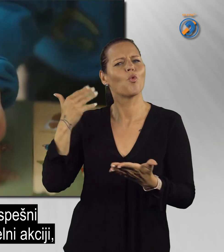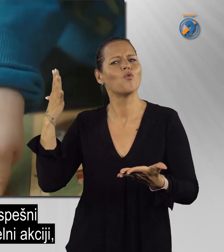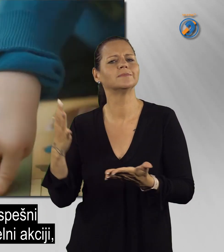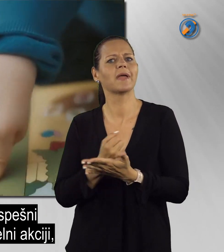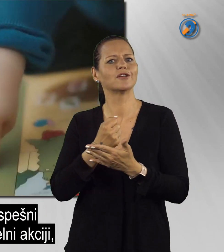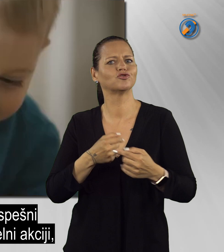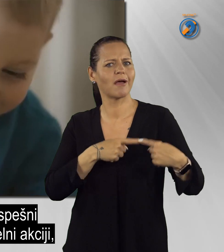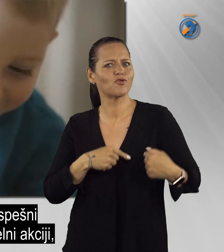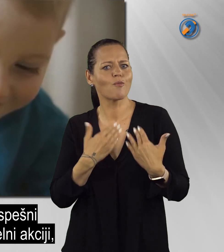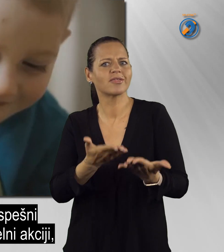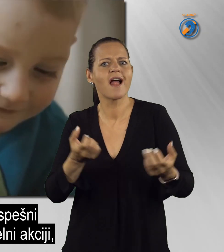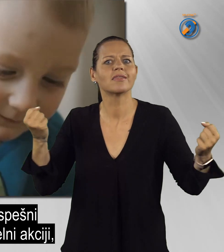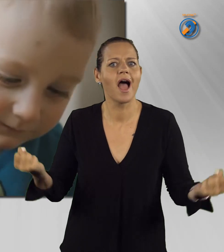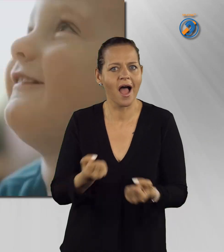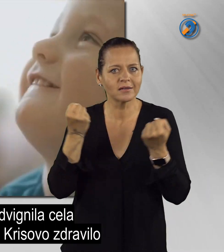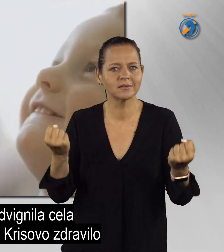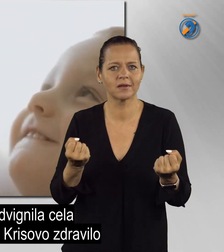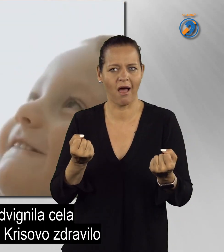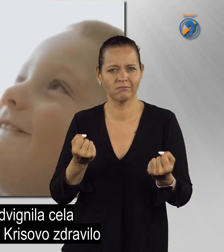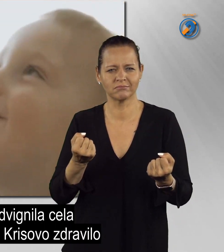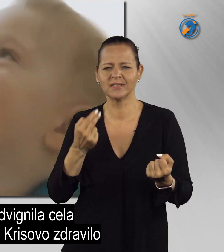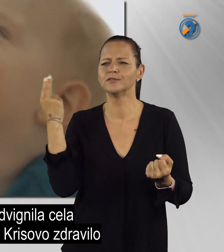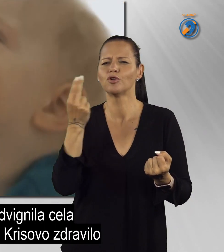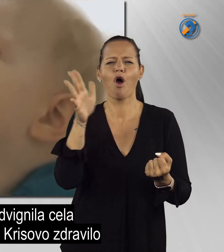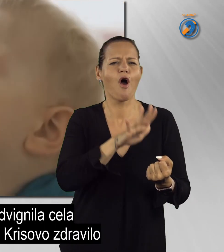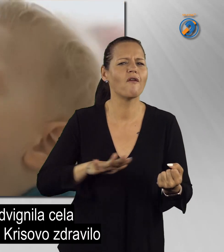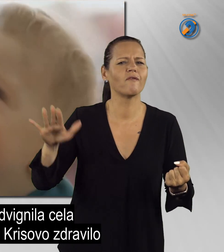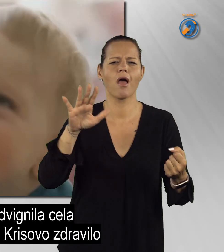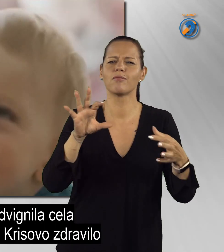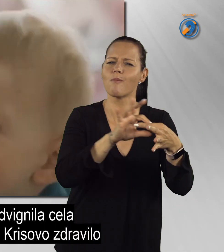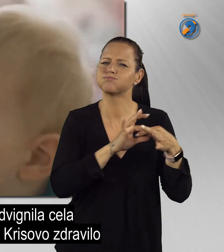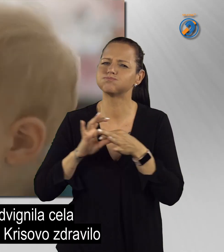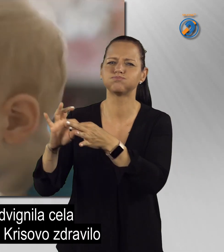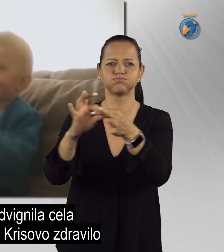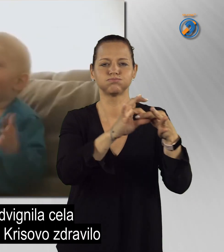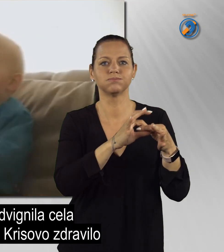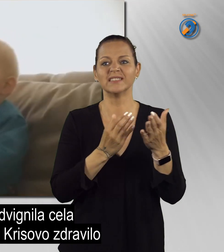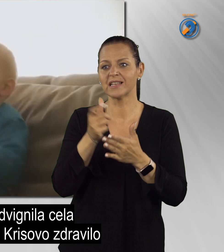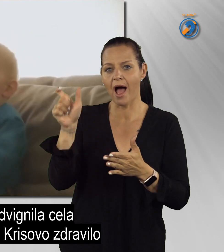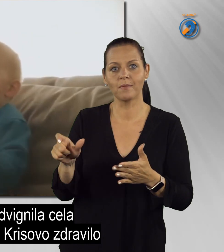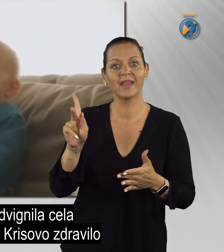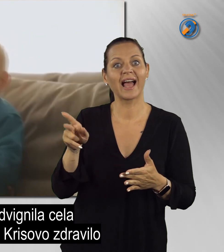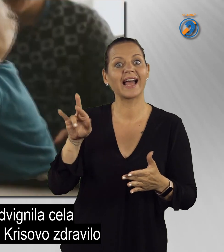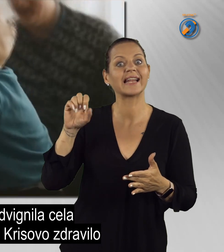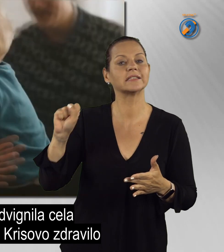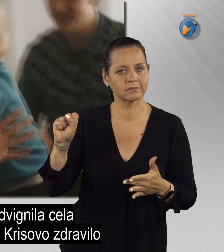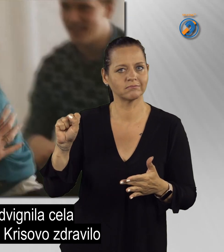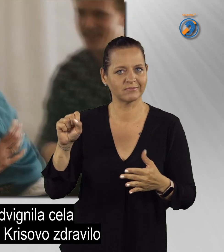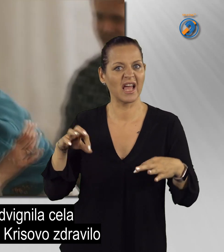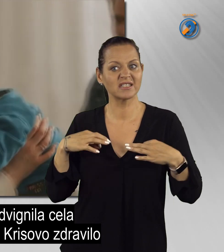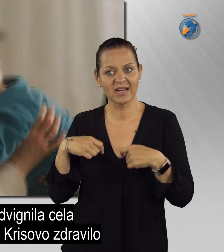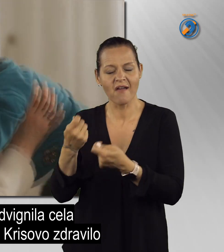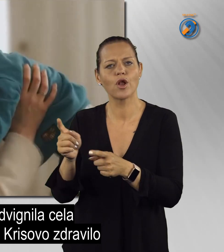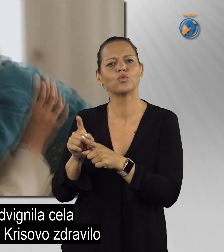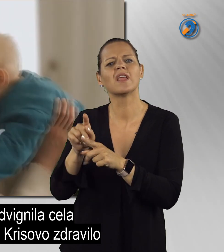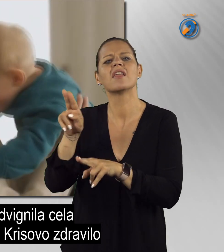Po uspešni dobrodelni akciji, ko se je dvignila cela Slovenija, ter za Chrisovo zdravilo in terapijo v